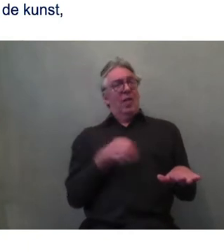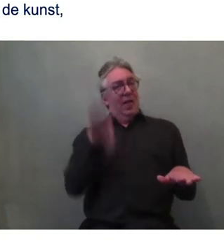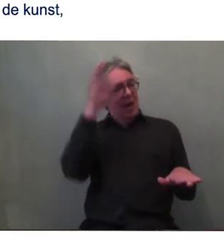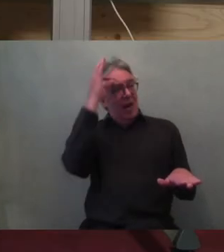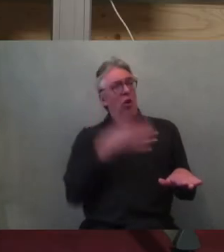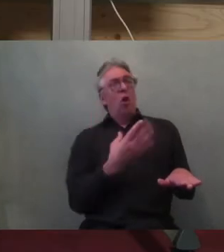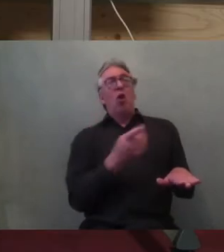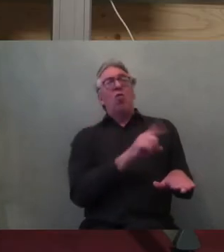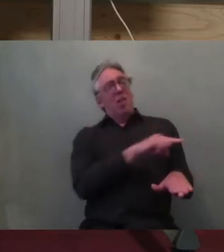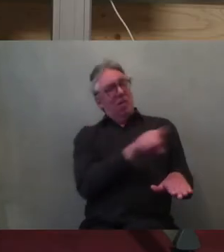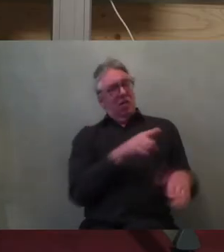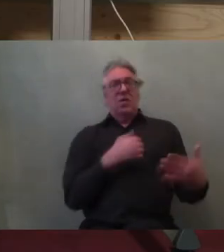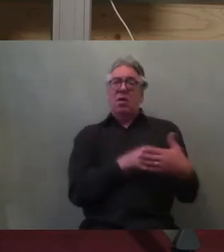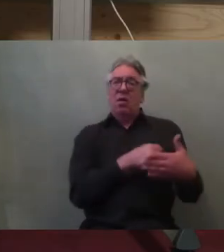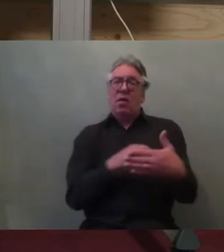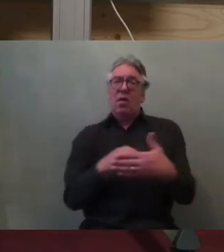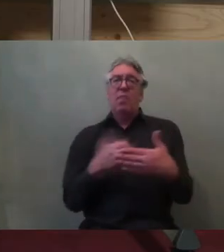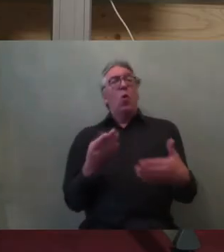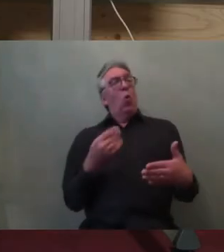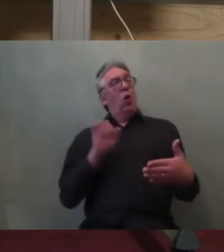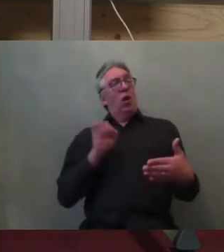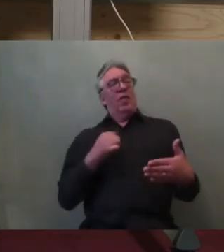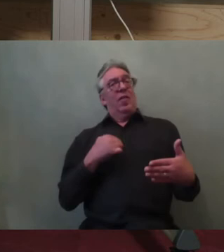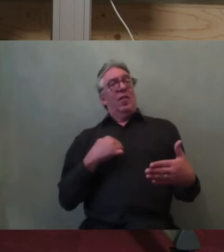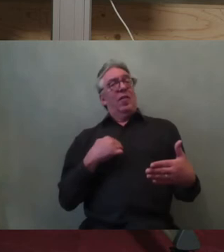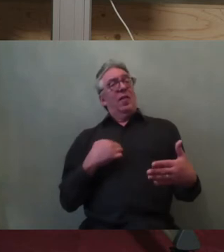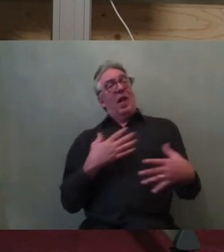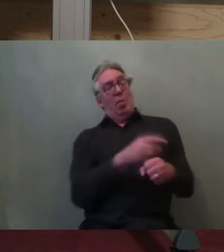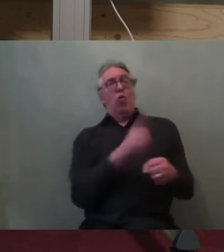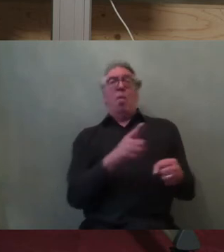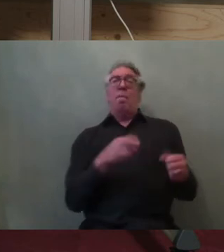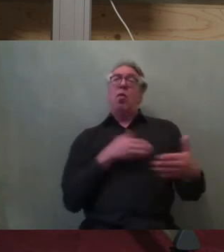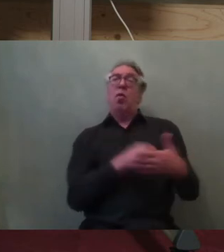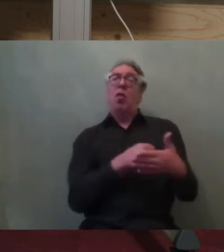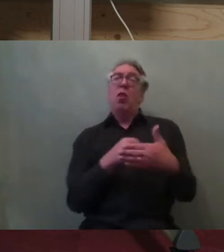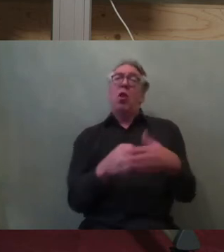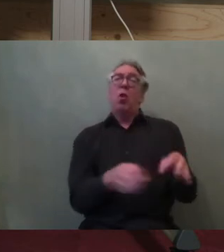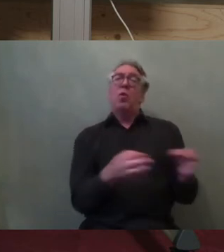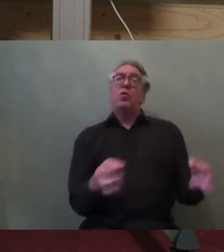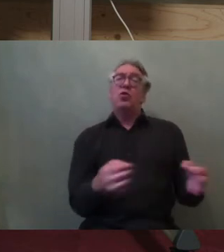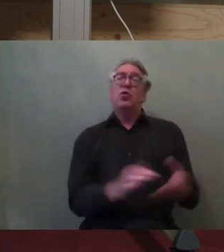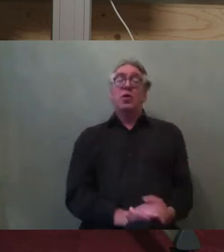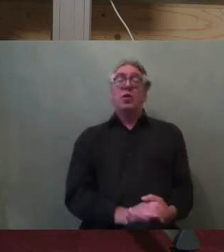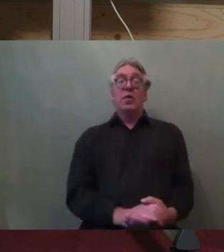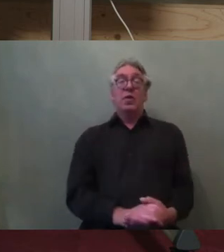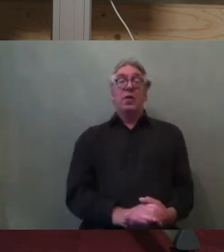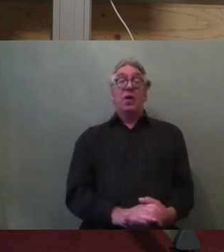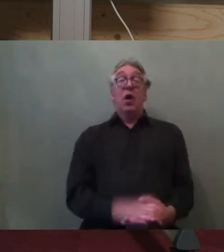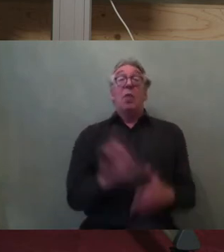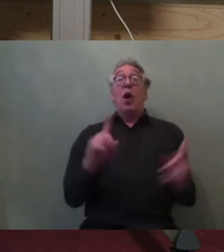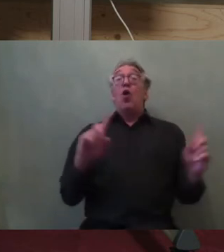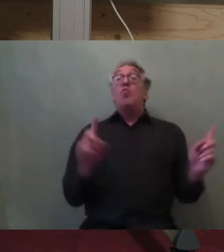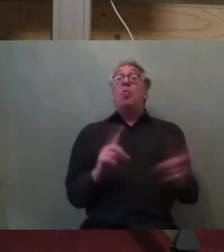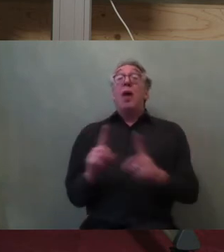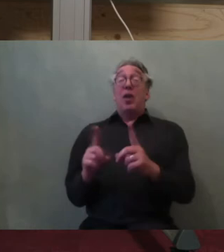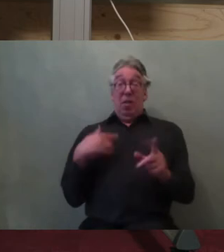je daar dan aan kan bijdragen om dat op te lossen. Nu zijn er een heleboel verschillende type beperkingen. En dan kan het best zo